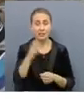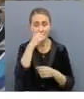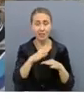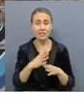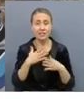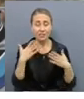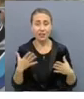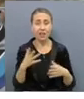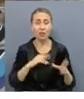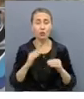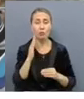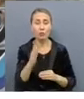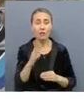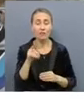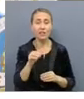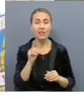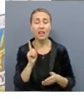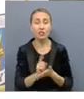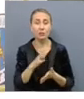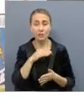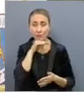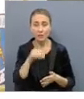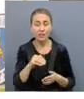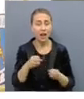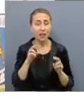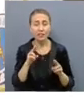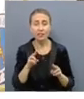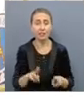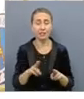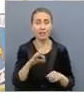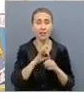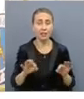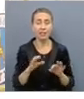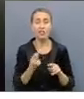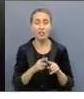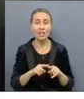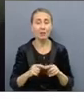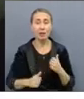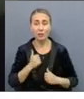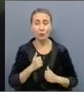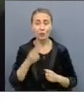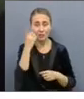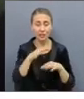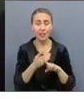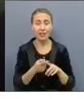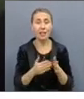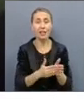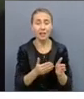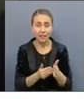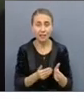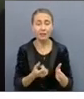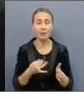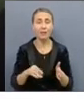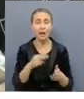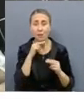будущее. Вы должны быть профессионалами своего дела, отличными специалистами и патриотами страны. Такими призывами и наставлениями